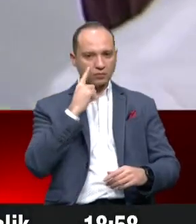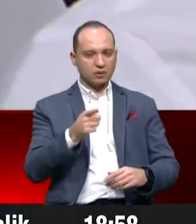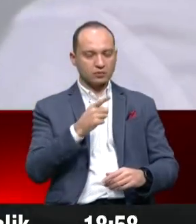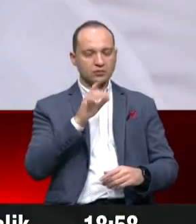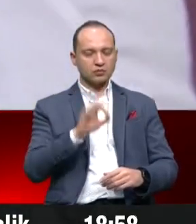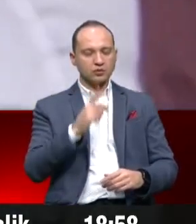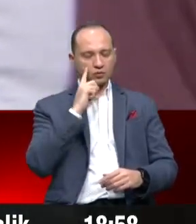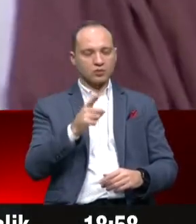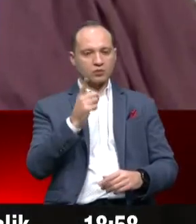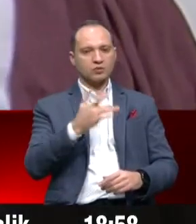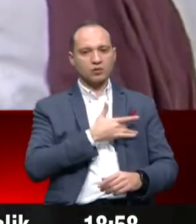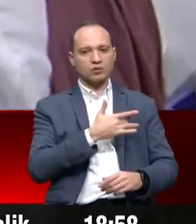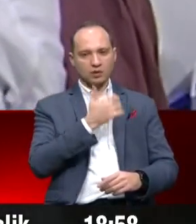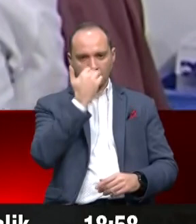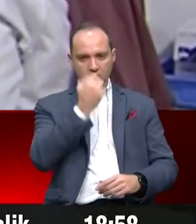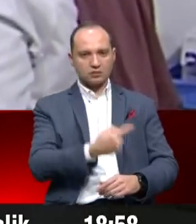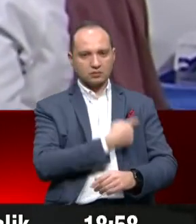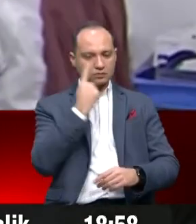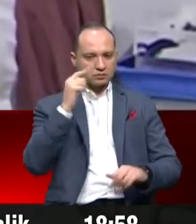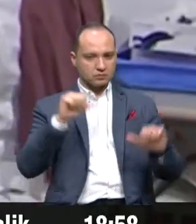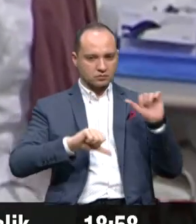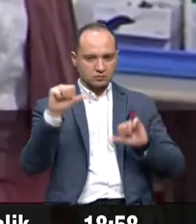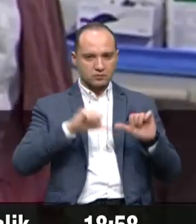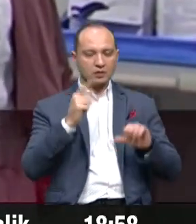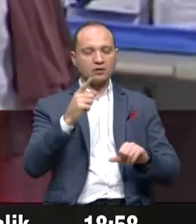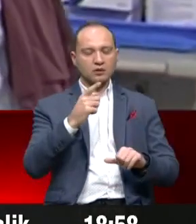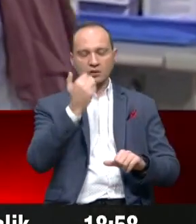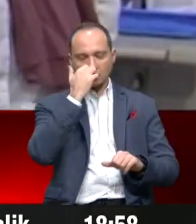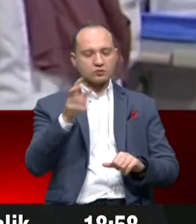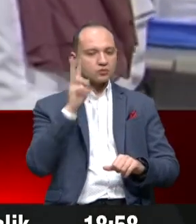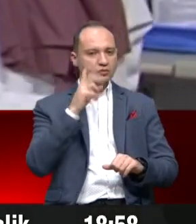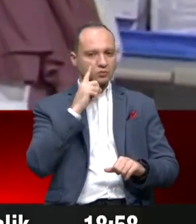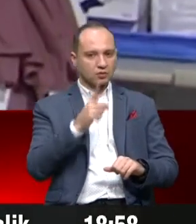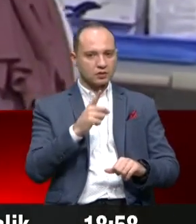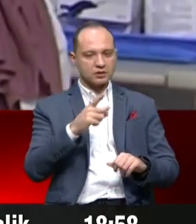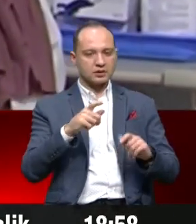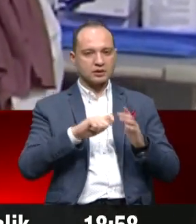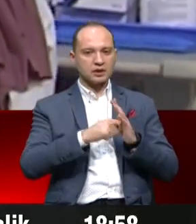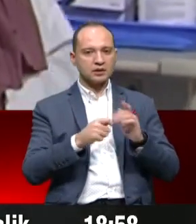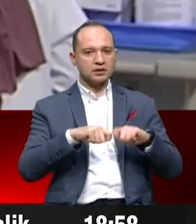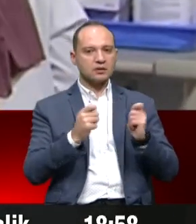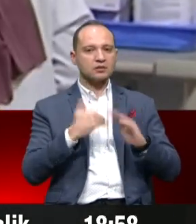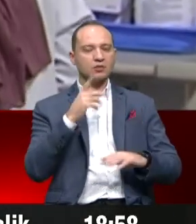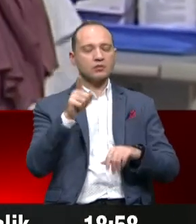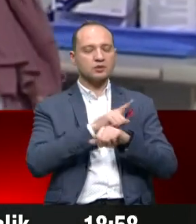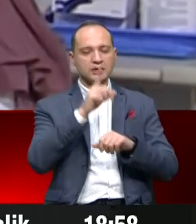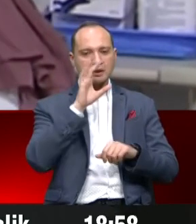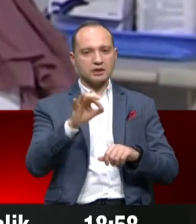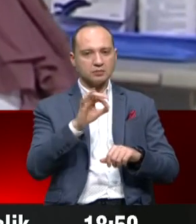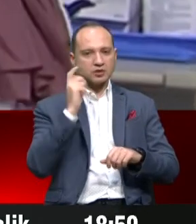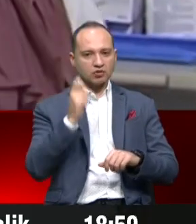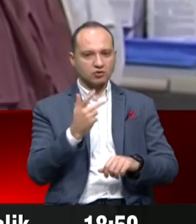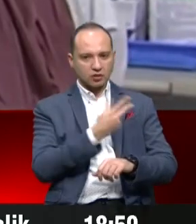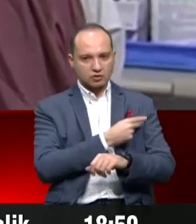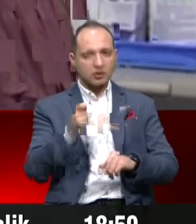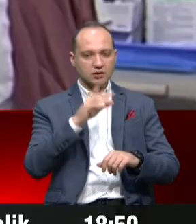bugün de gördüğünüz gibi bir gönüllünün antikoru alınıyor ve bu antikor sonuçlarına bakılacak kilit kırıldıktan Sonra işte o zaman kim plasse